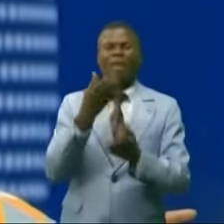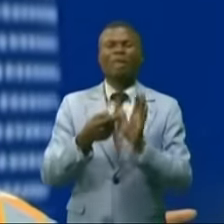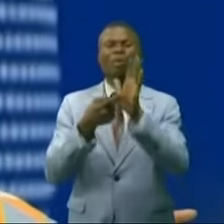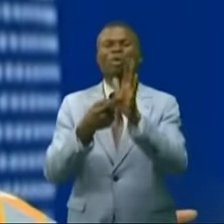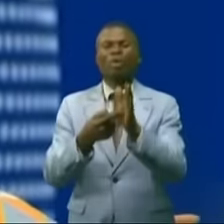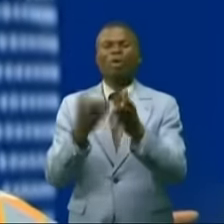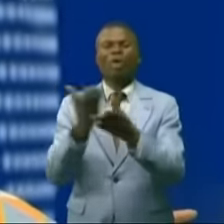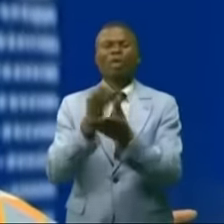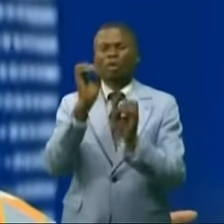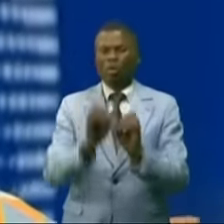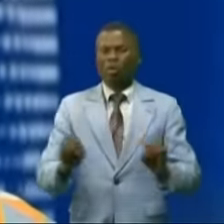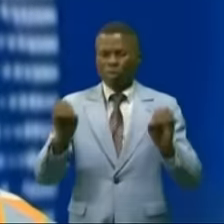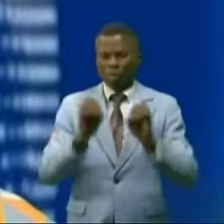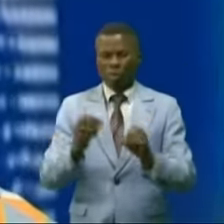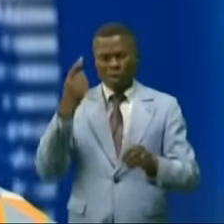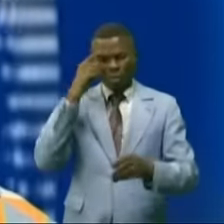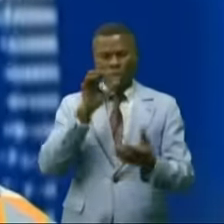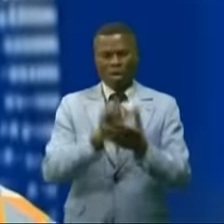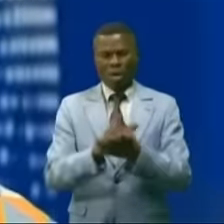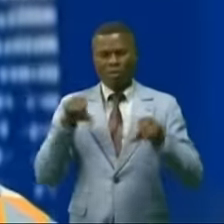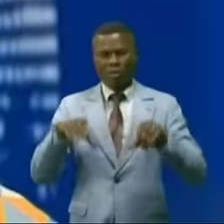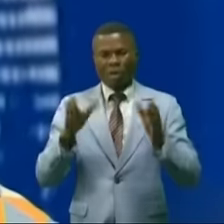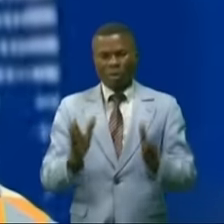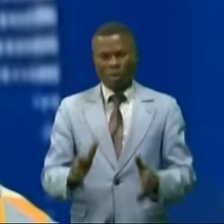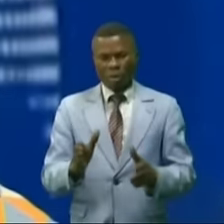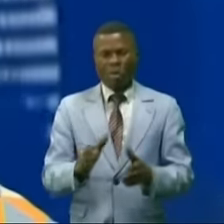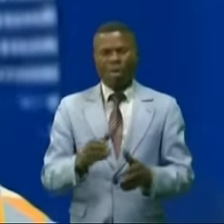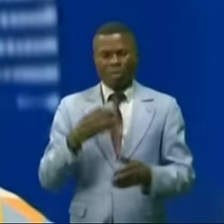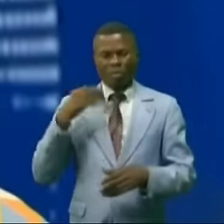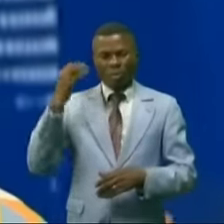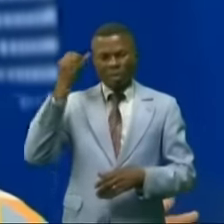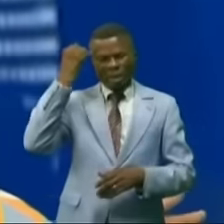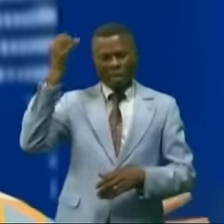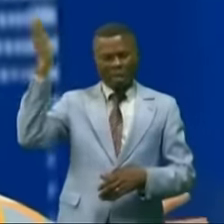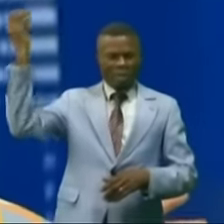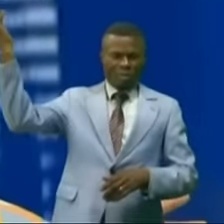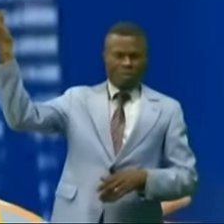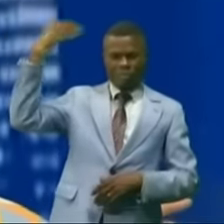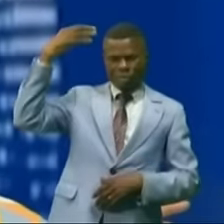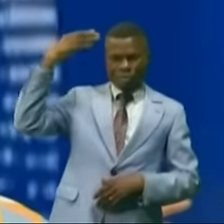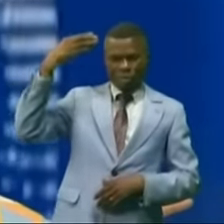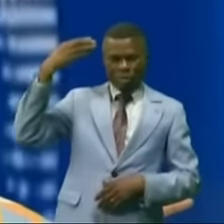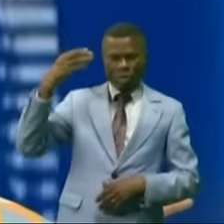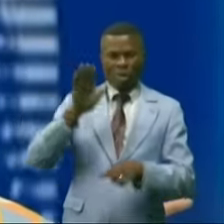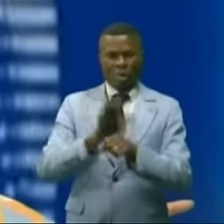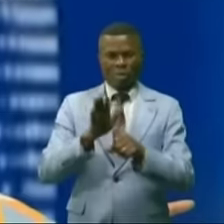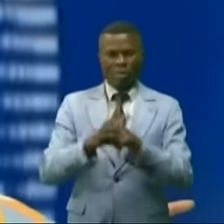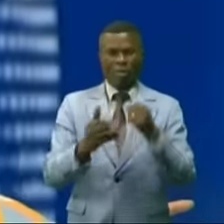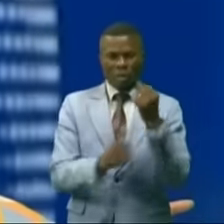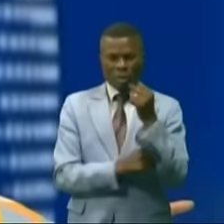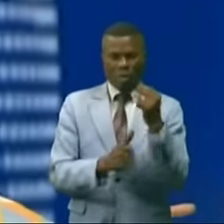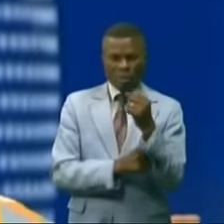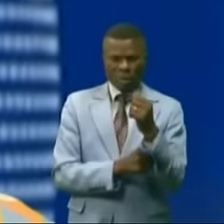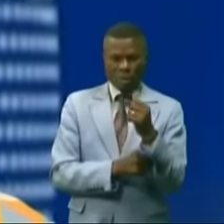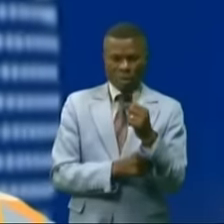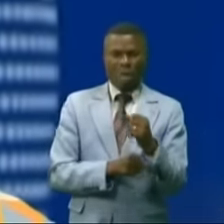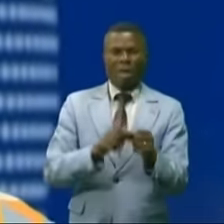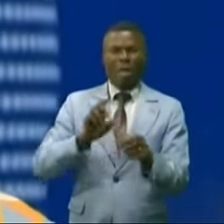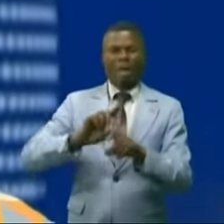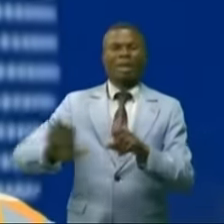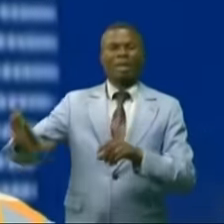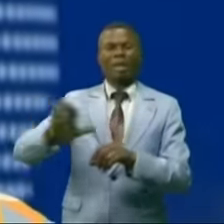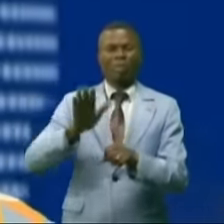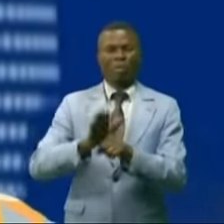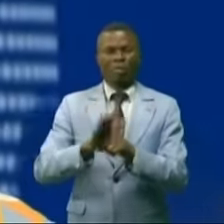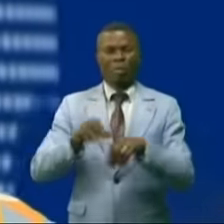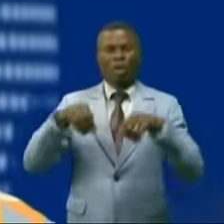assez de documentation sur les femmes congolaises? Alors je me sens interpellée, vous êtes dans un auditoire où il y a beaucoup de personnes de plusieurs nationalités et toi tu es